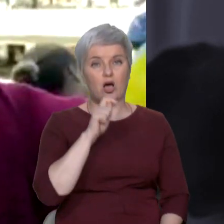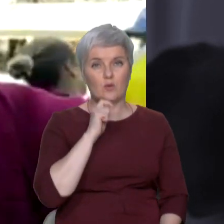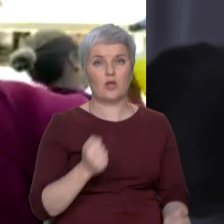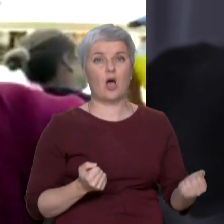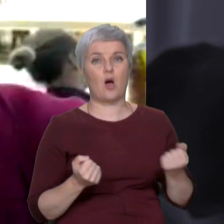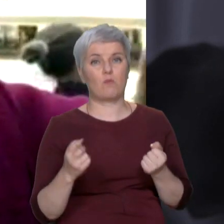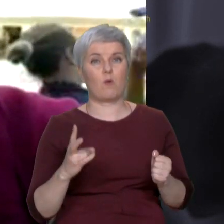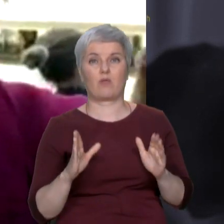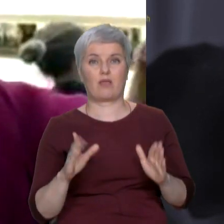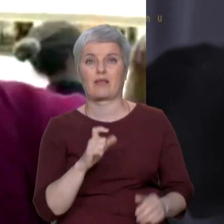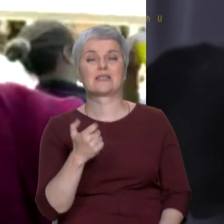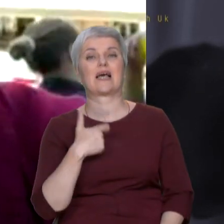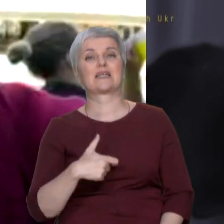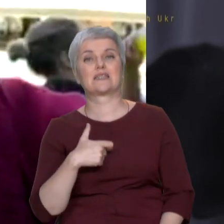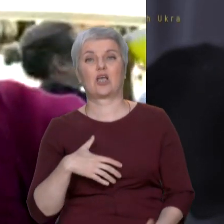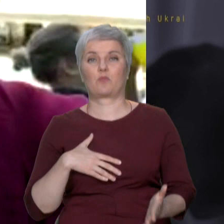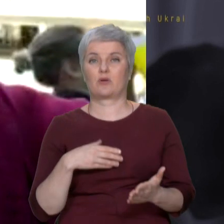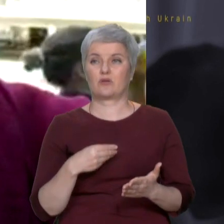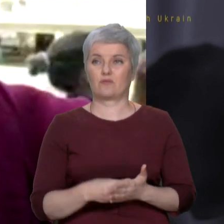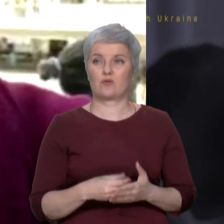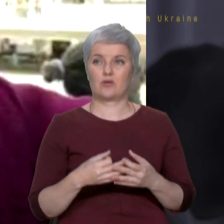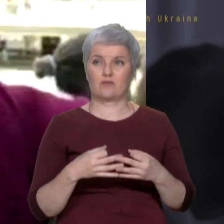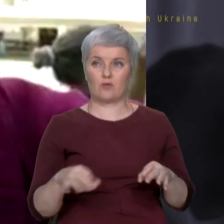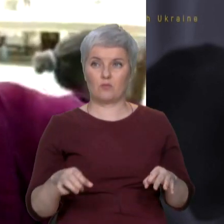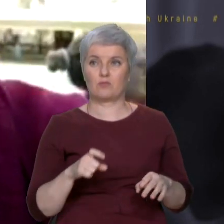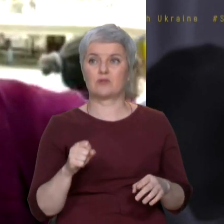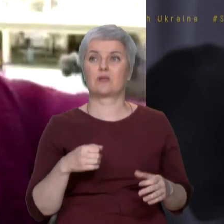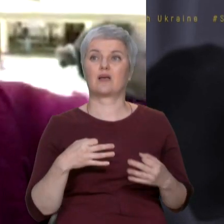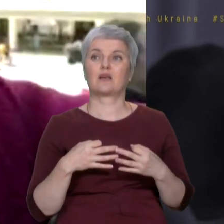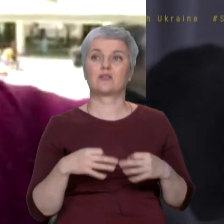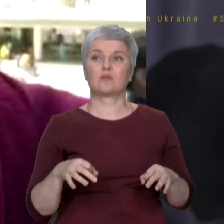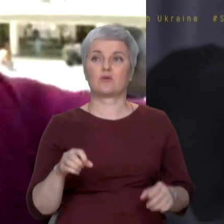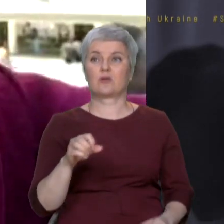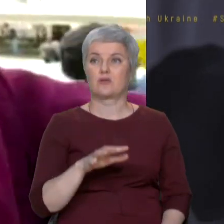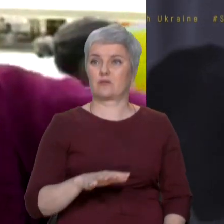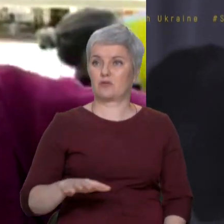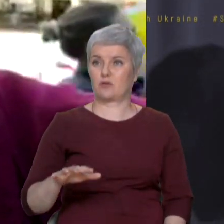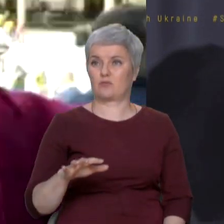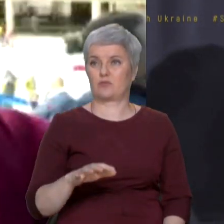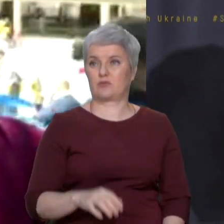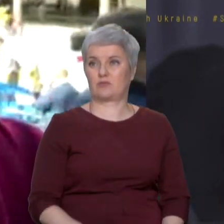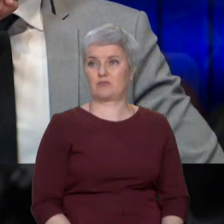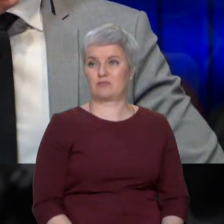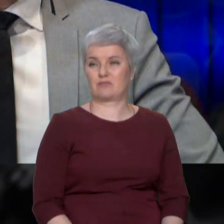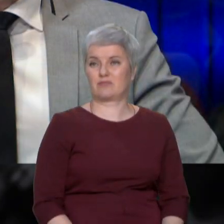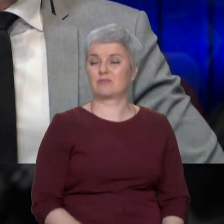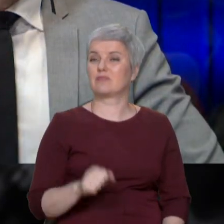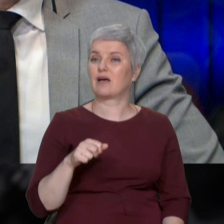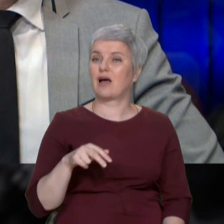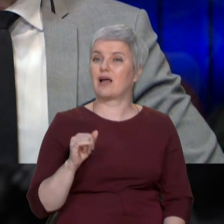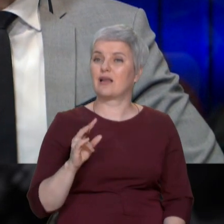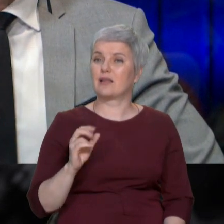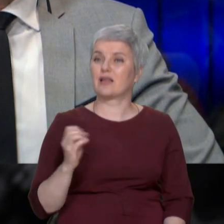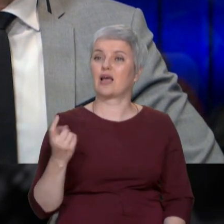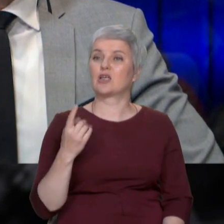не тільки за себе, не тільки за свою свободу, а й за свободу Європи, і не тільки. Алін, і ще